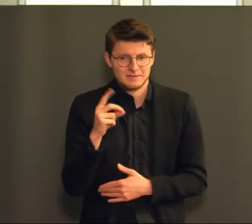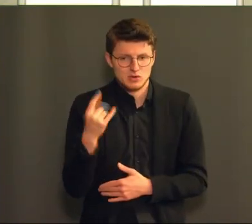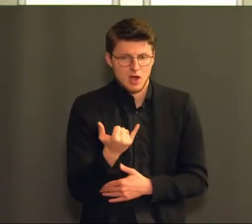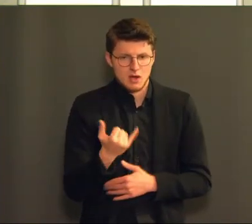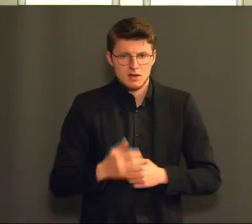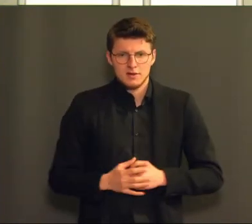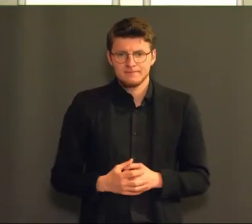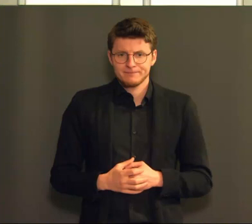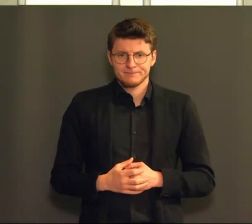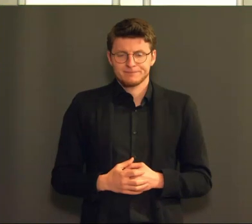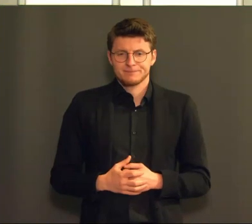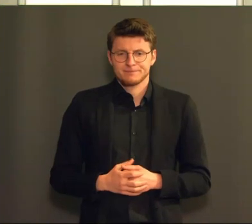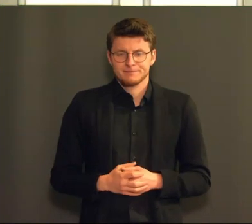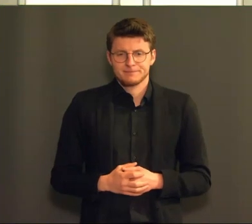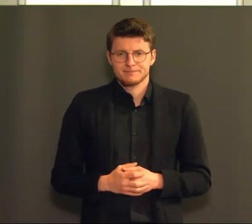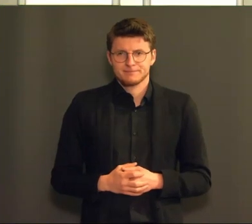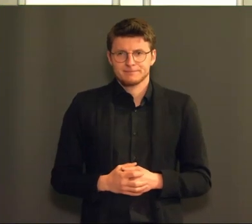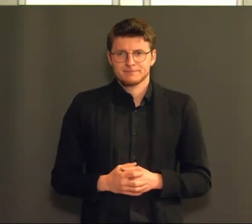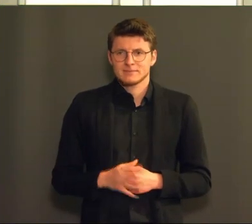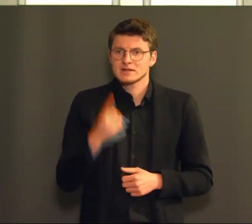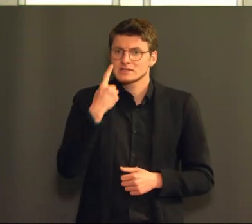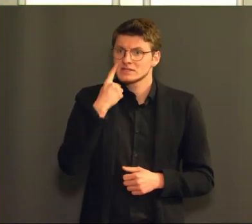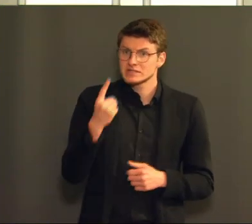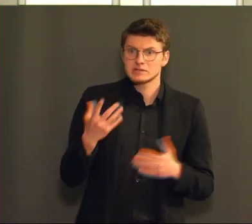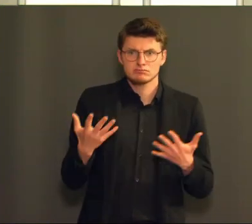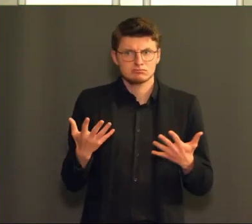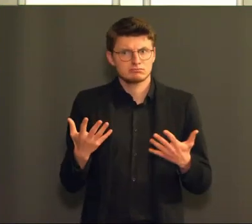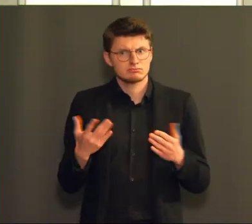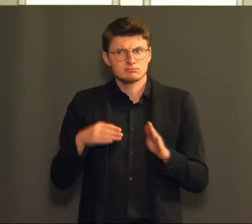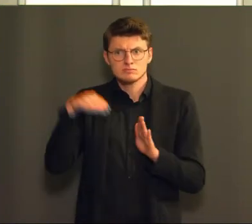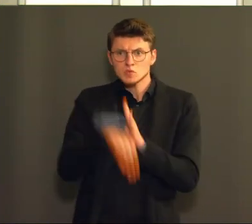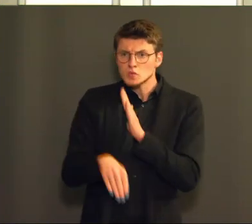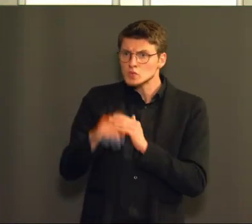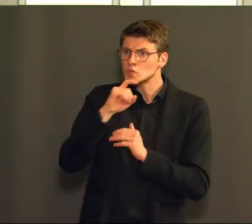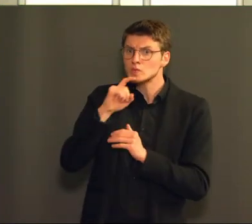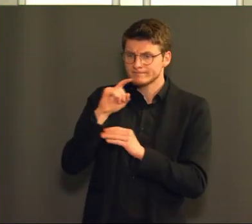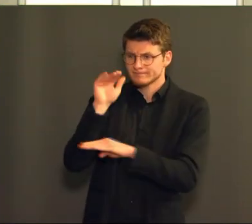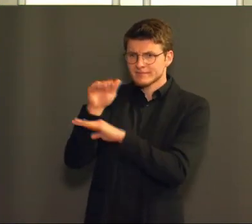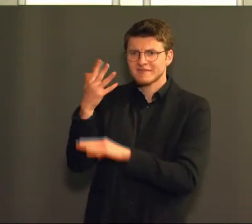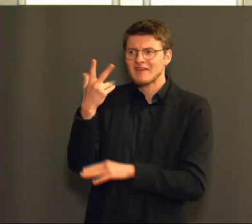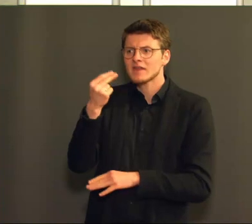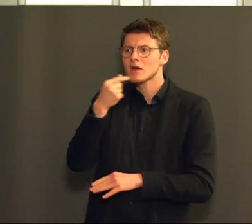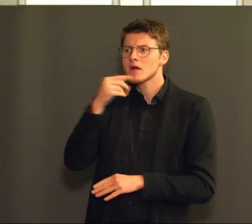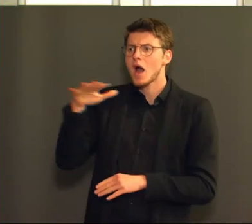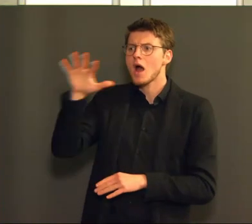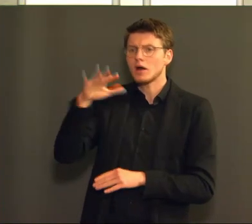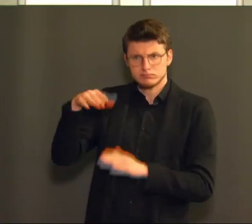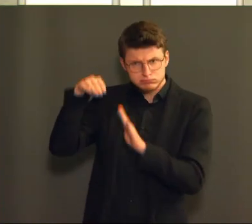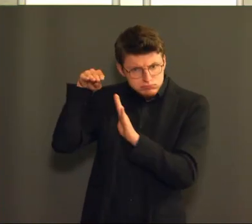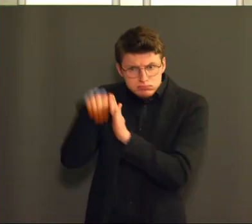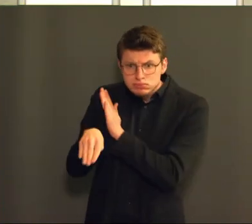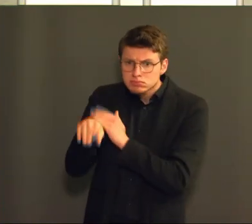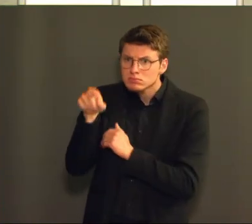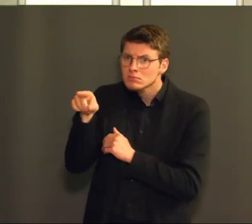zien vooral een verdere forse daling bij 85-plussers, terwijl er bij de jongere leeftijdsgroepen